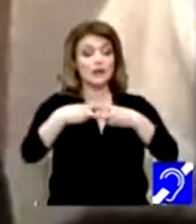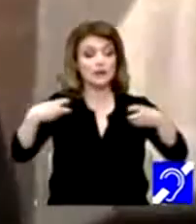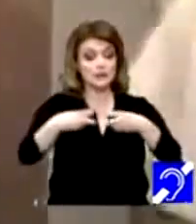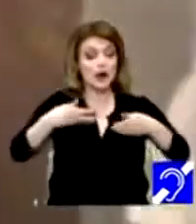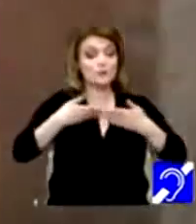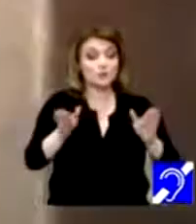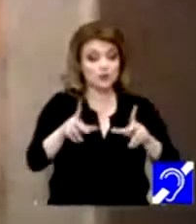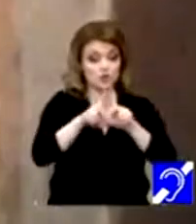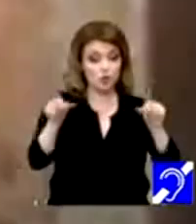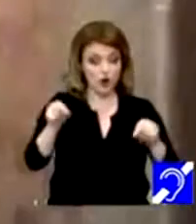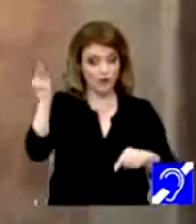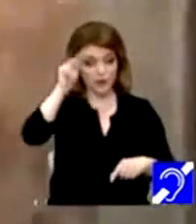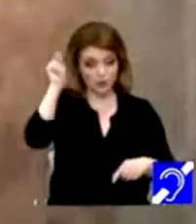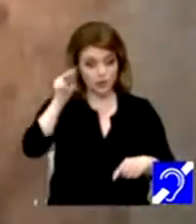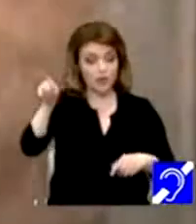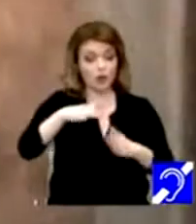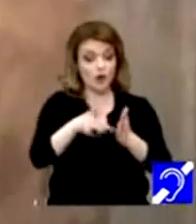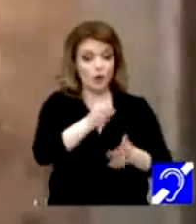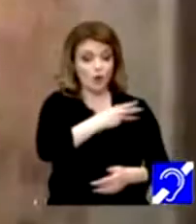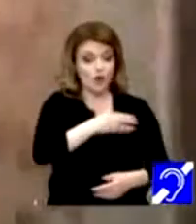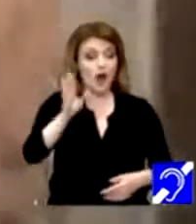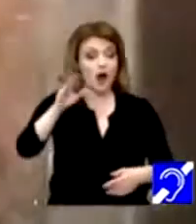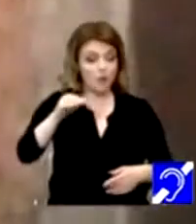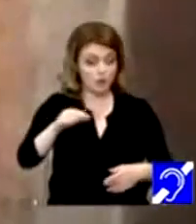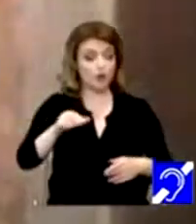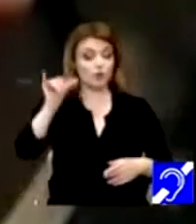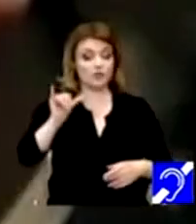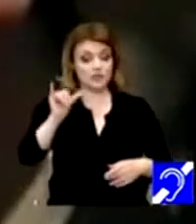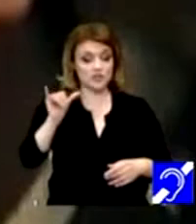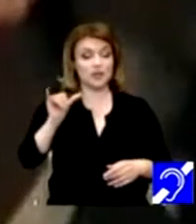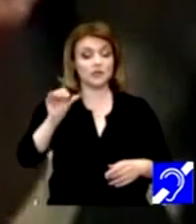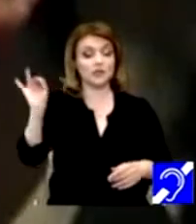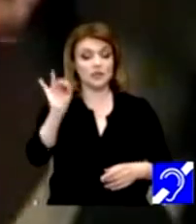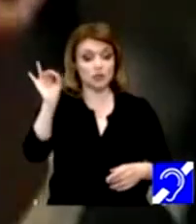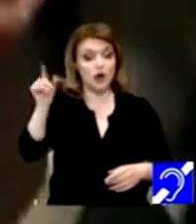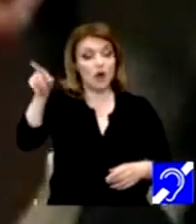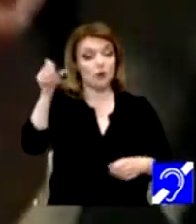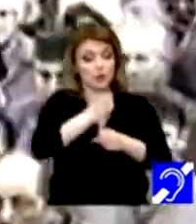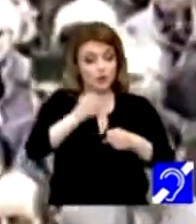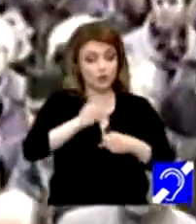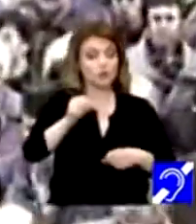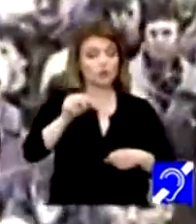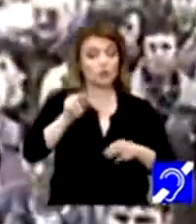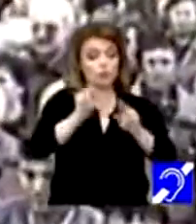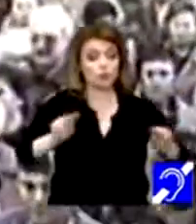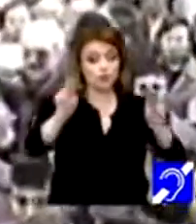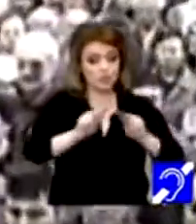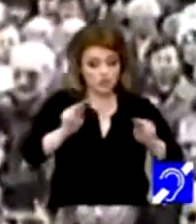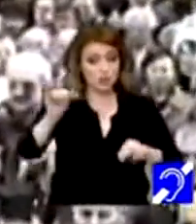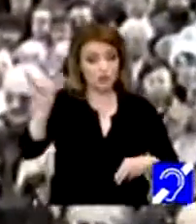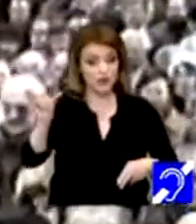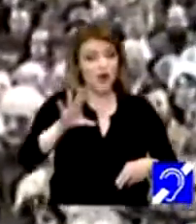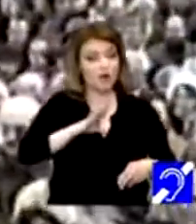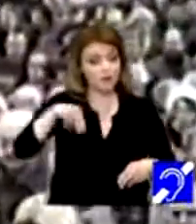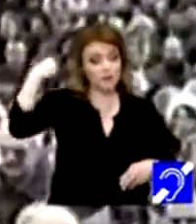A absolvit școala pedagogică din Orhei, apoi facultatea de istorie a USM. A lucrat învățător și profesor universitar, a fost